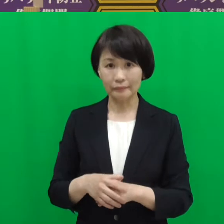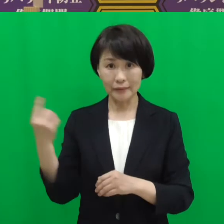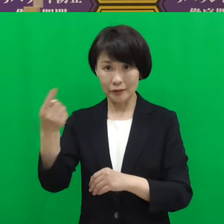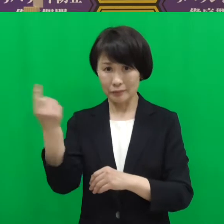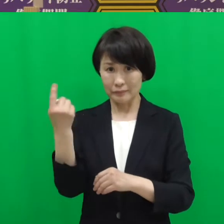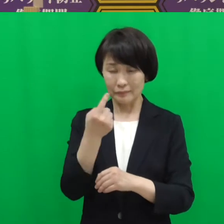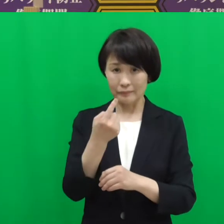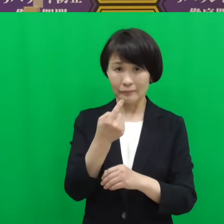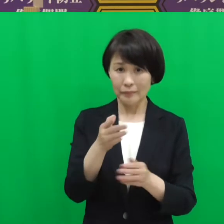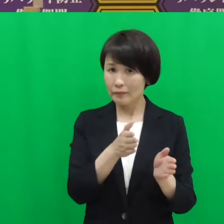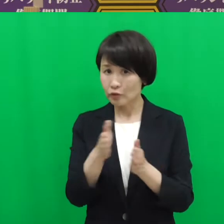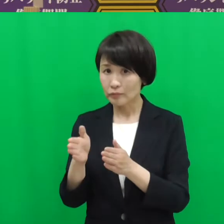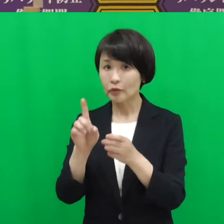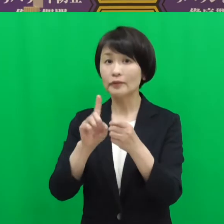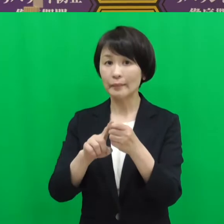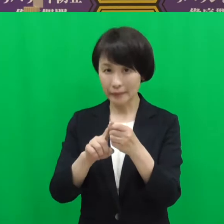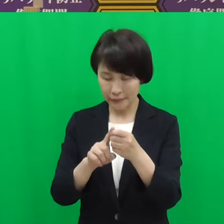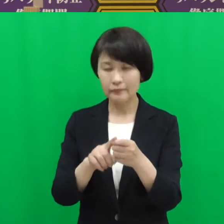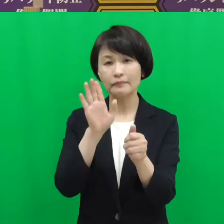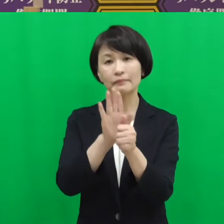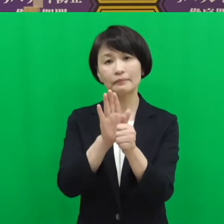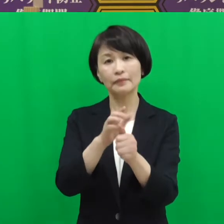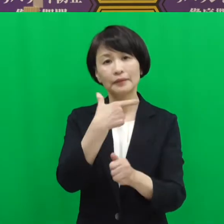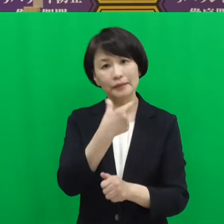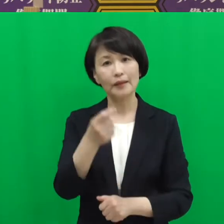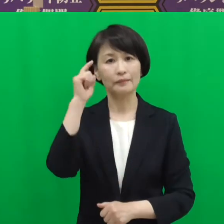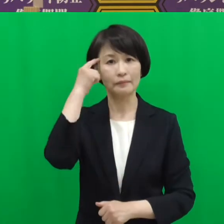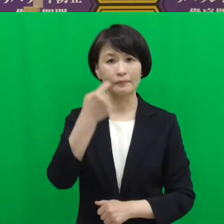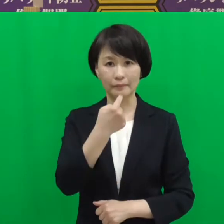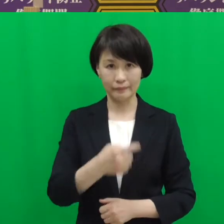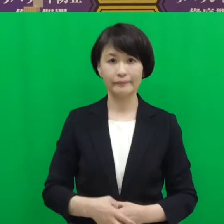後押ししてまいりたいと考えております。